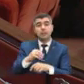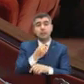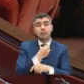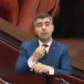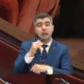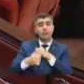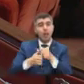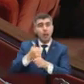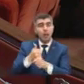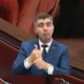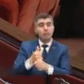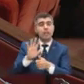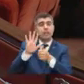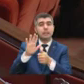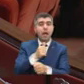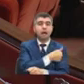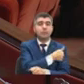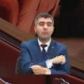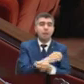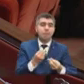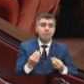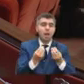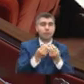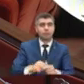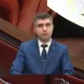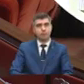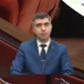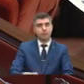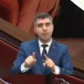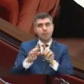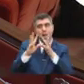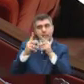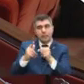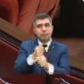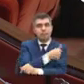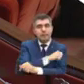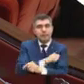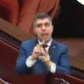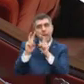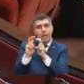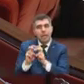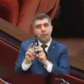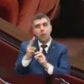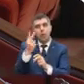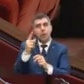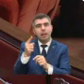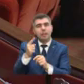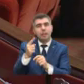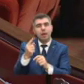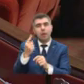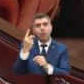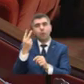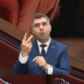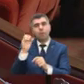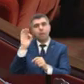ستة المناصب ديال الممرضين. يمكن نقول بأن فعلا عدد الممرضين قليل، لأن تقريبا عندنا 2.1 ممرض لكل مركز صحي،